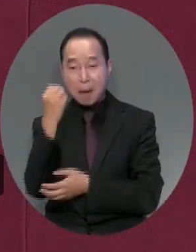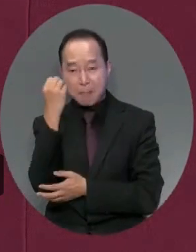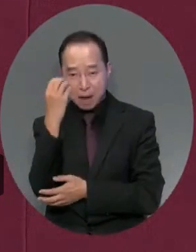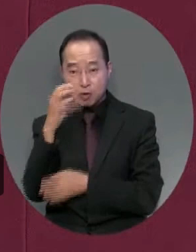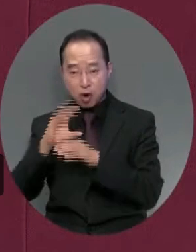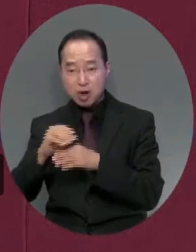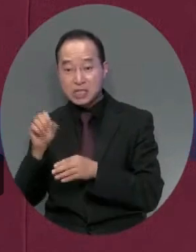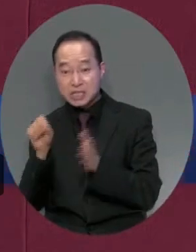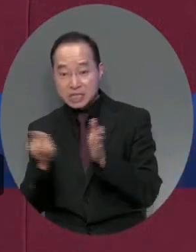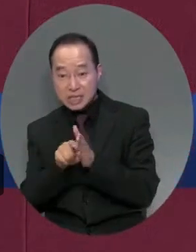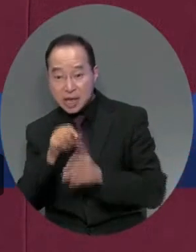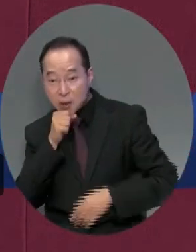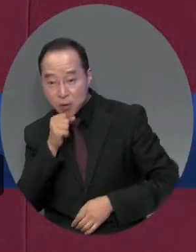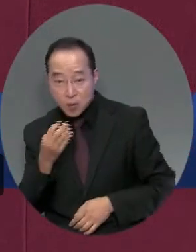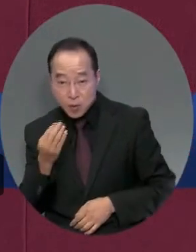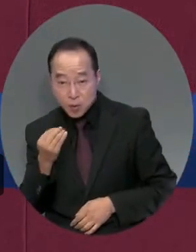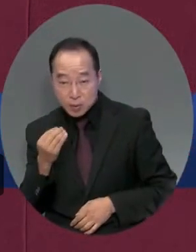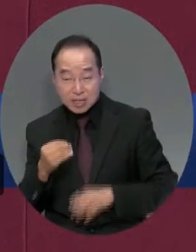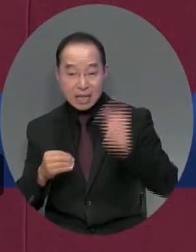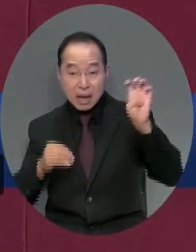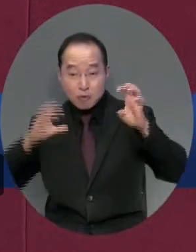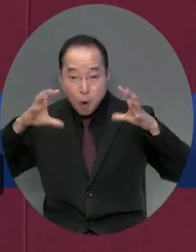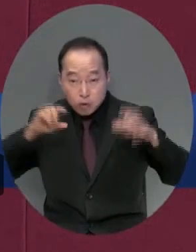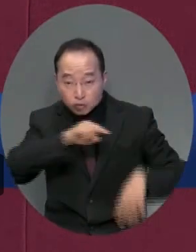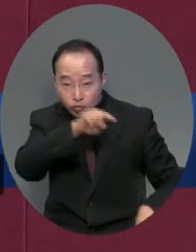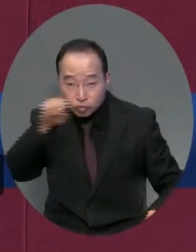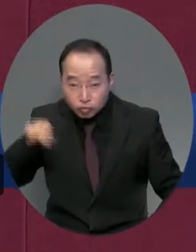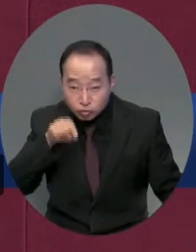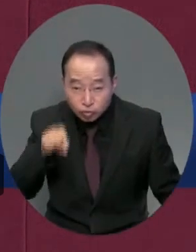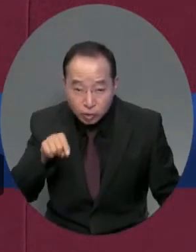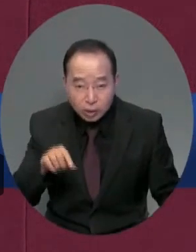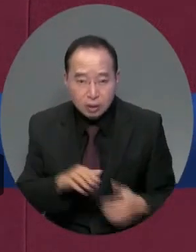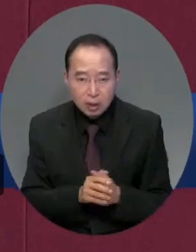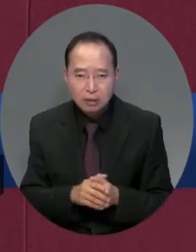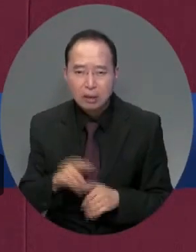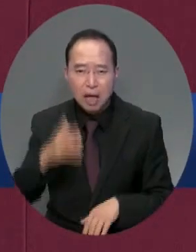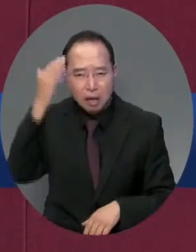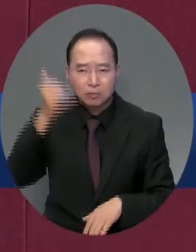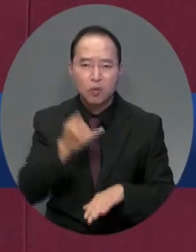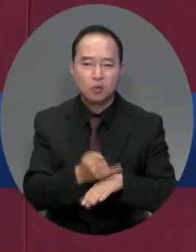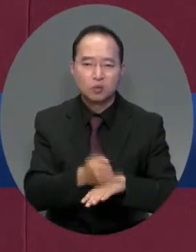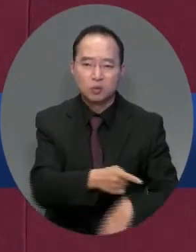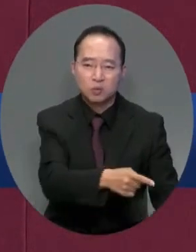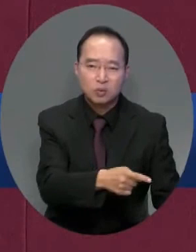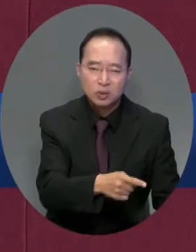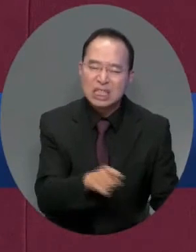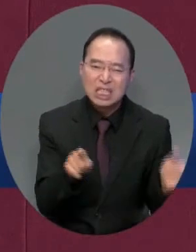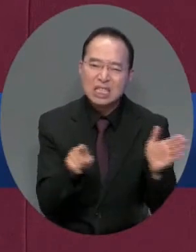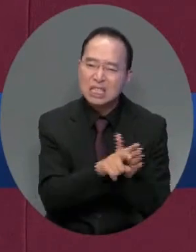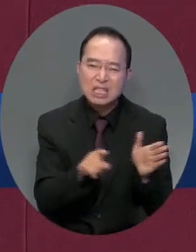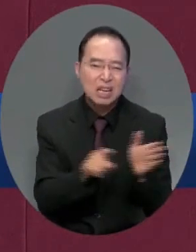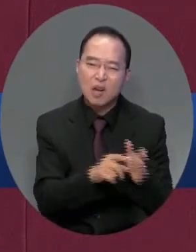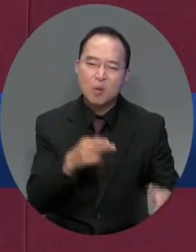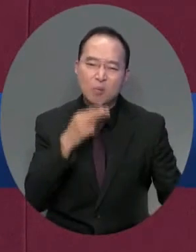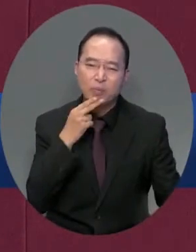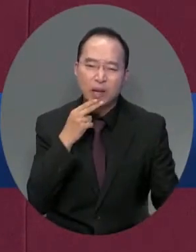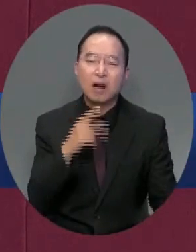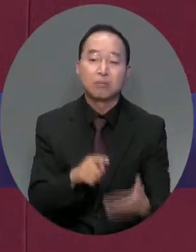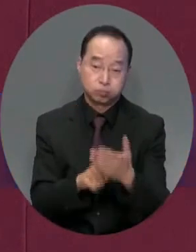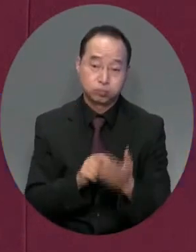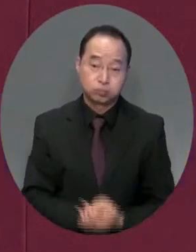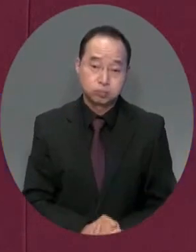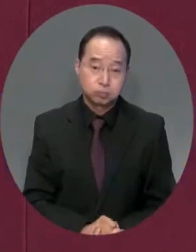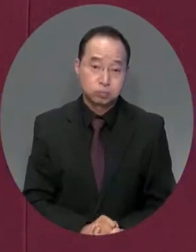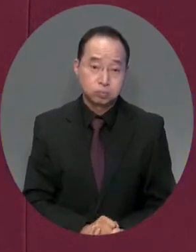우리 언론은 40개 조사 대상국 중 5년 연속 꼴등입니다. 최하위를 기록하고 있습니다.